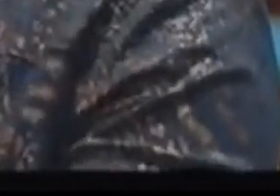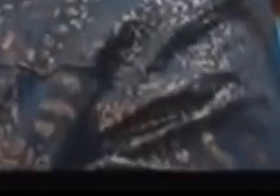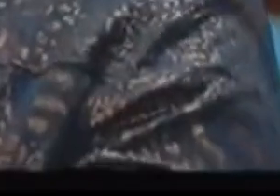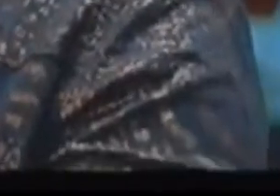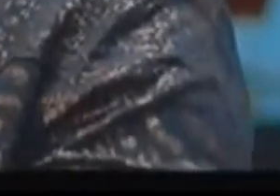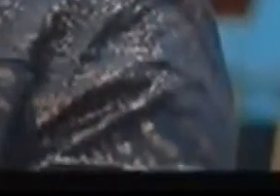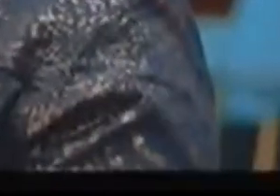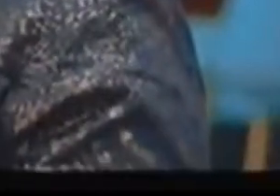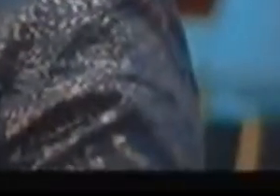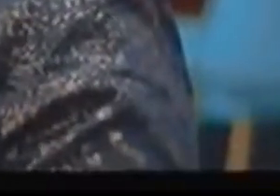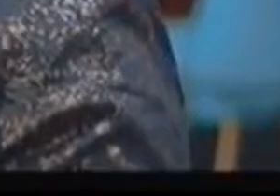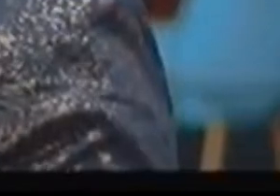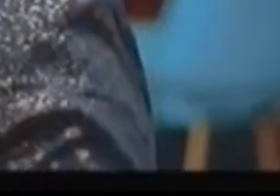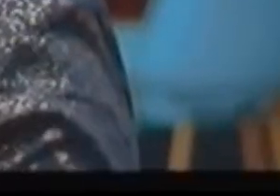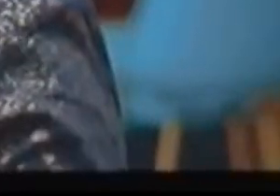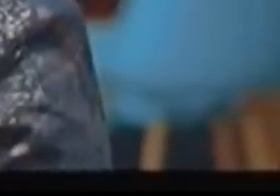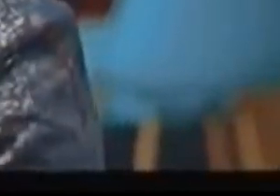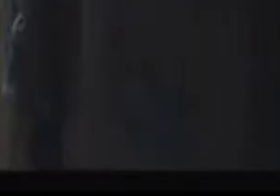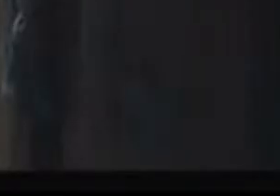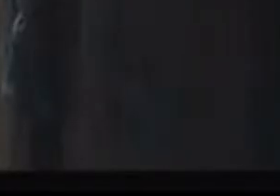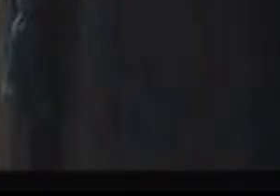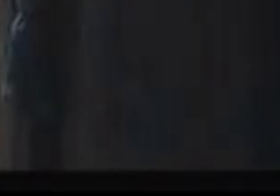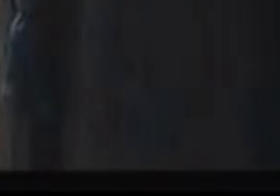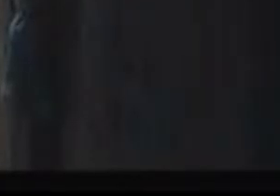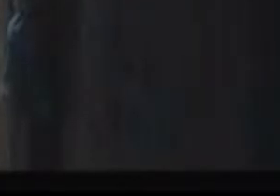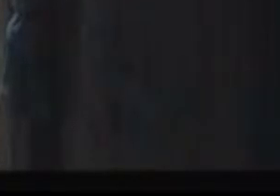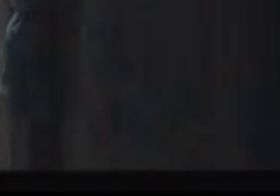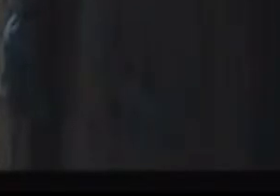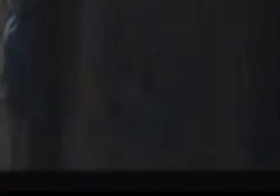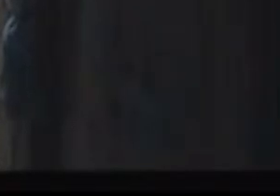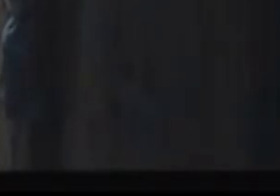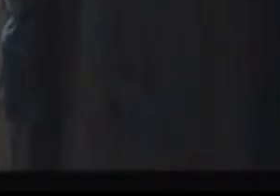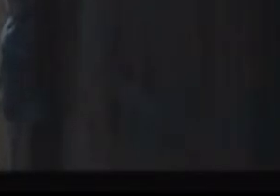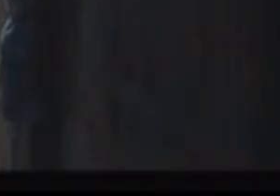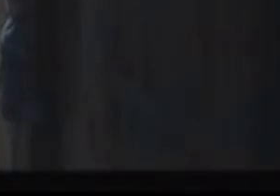Huku na huku mambo yamebadilika,